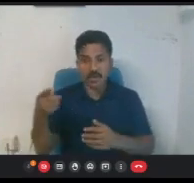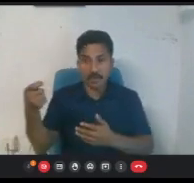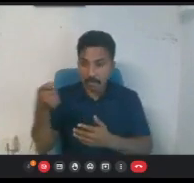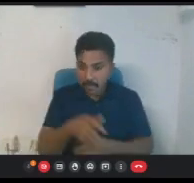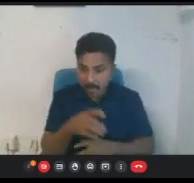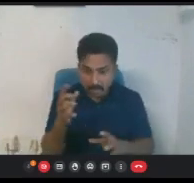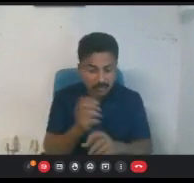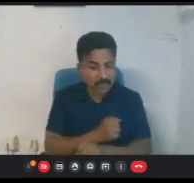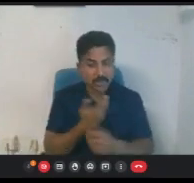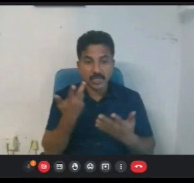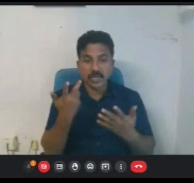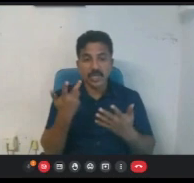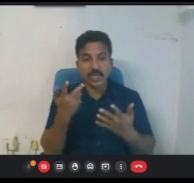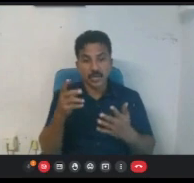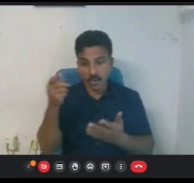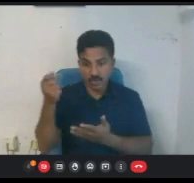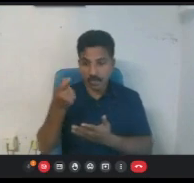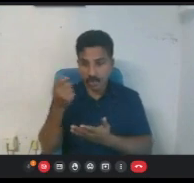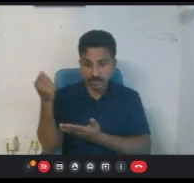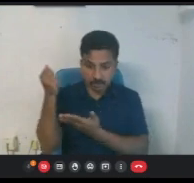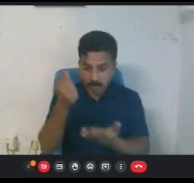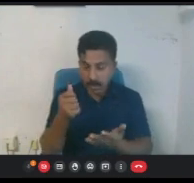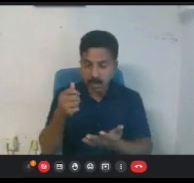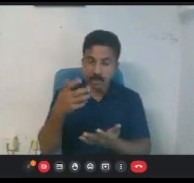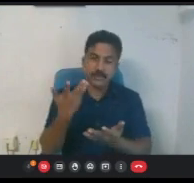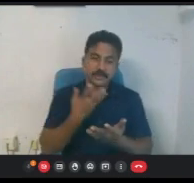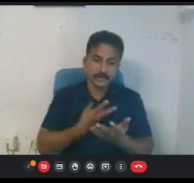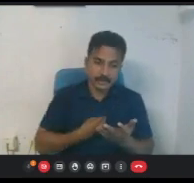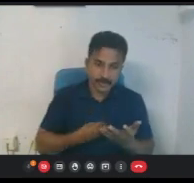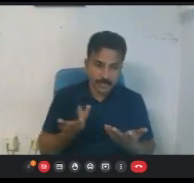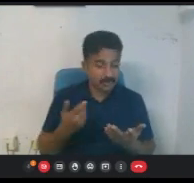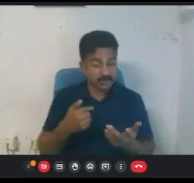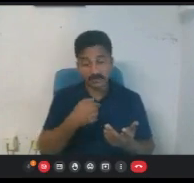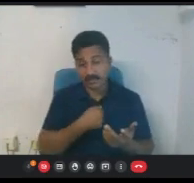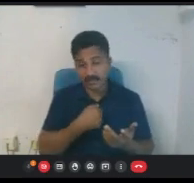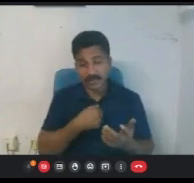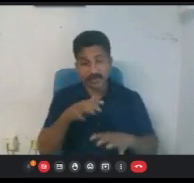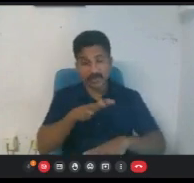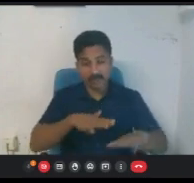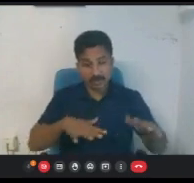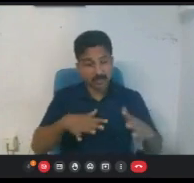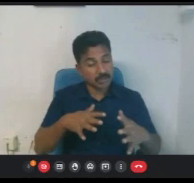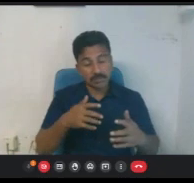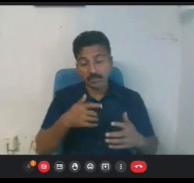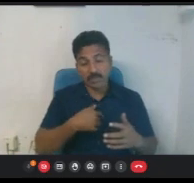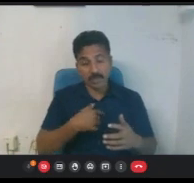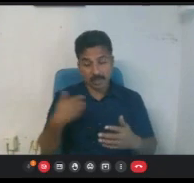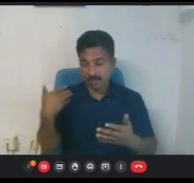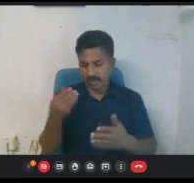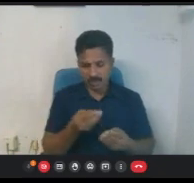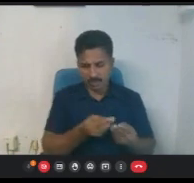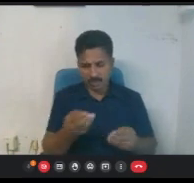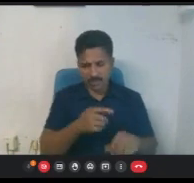സംബന്ധിച്ച് പോകുമ്പോൾ അതിന്റെ അവിടെയും നിരാശ. അപ്പൊ അങ്ങനെ വരുമ്പോൾ മാനസികമായിട്ട് ഇപ്പൊ ഈ അടുത്ത കാലത്ത് തന്നെ ബുദ്ധിപരമായ